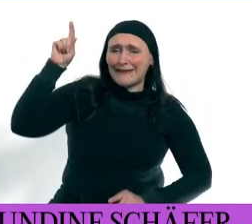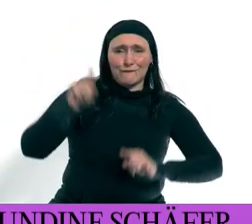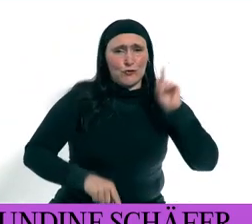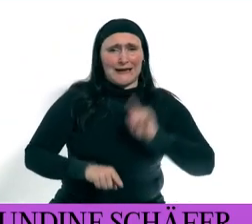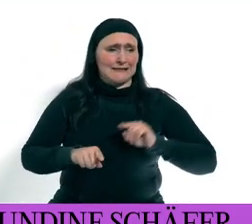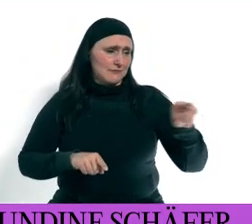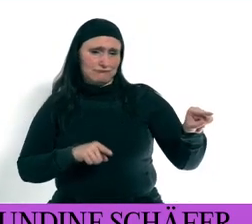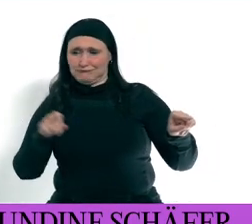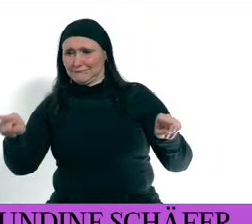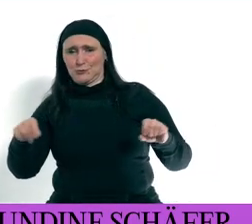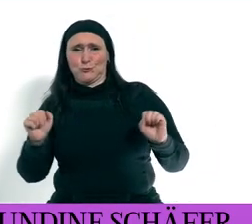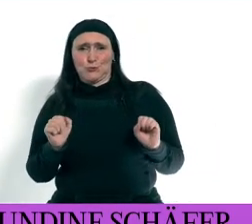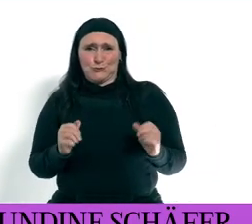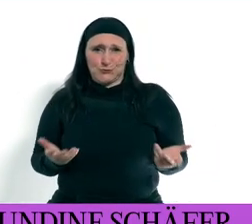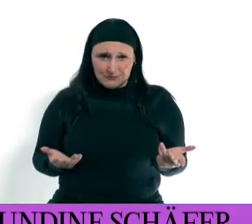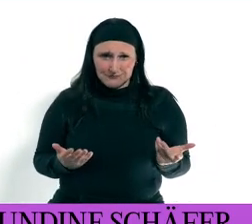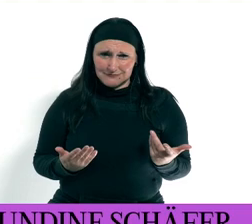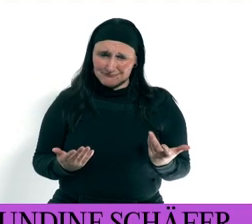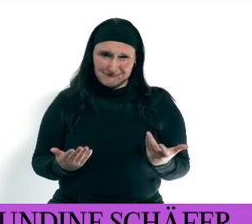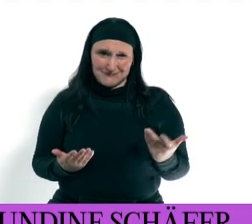extrem unterschiedliche